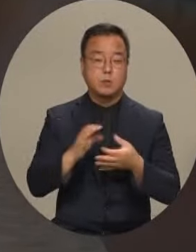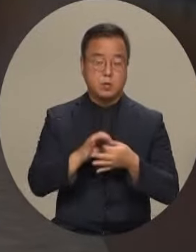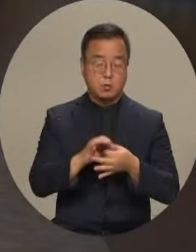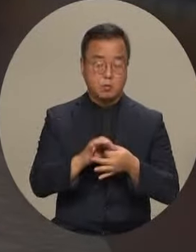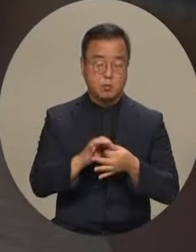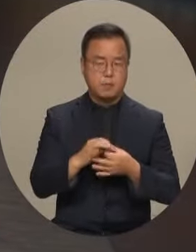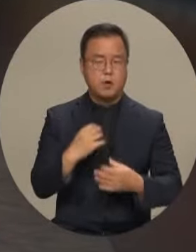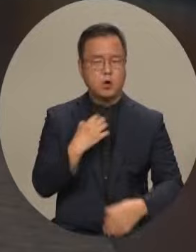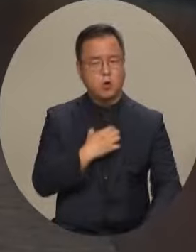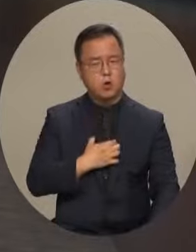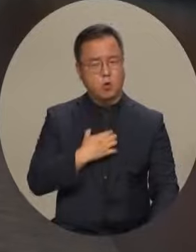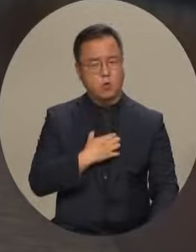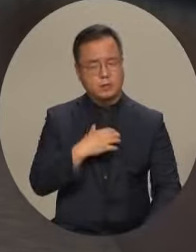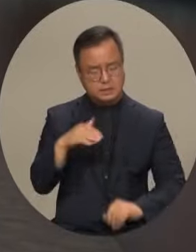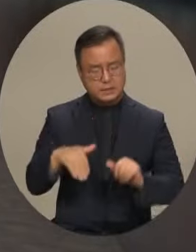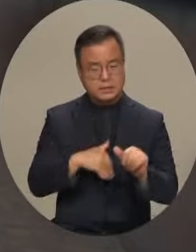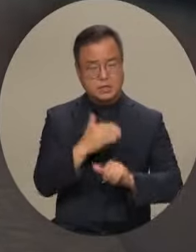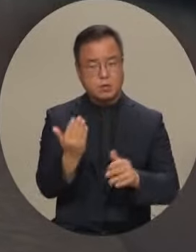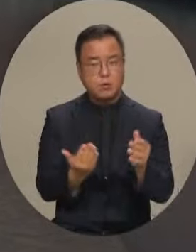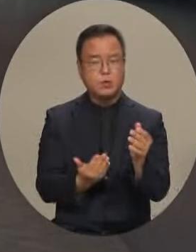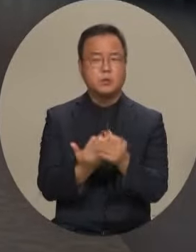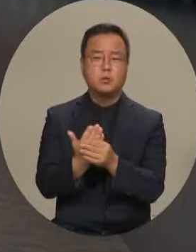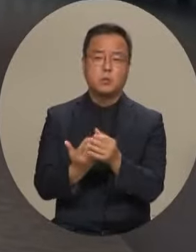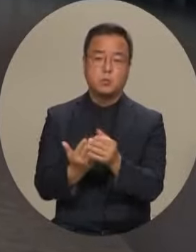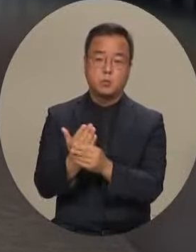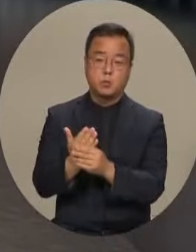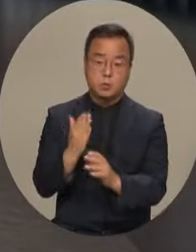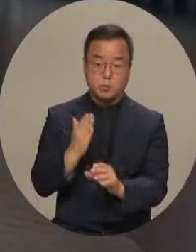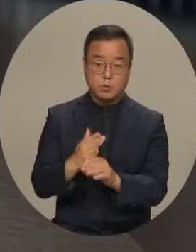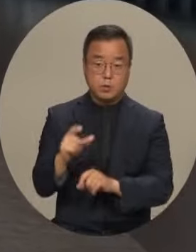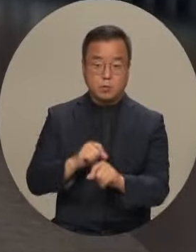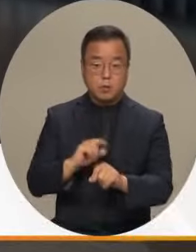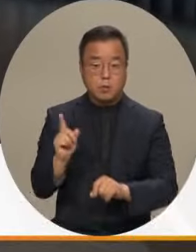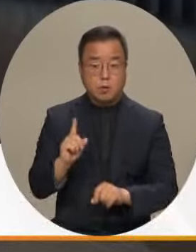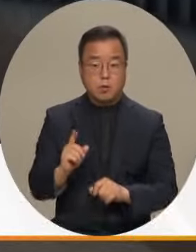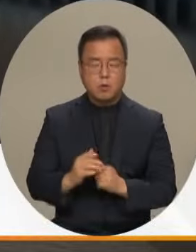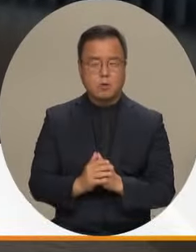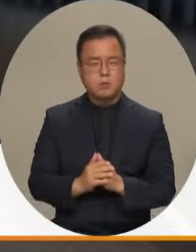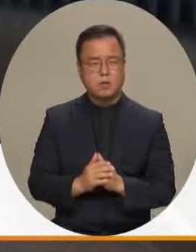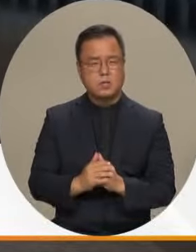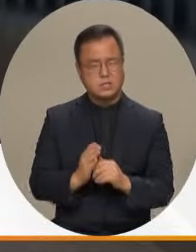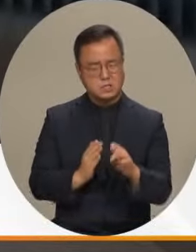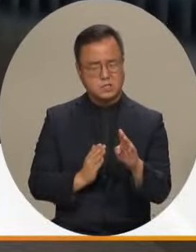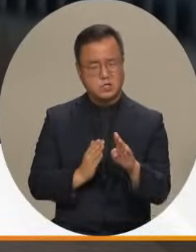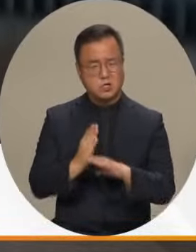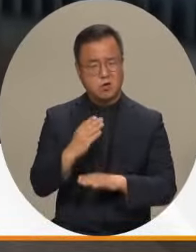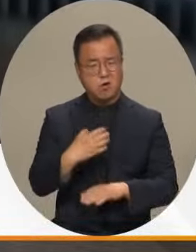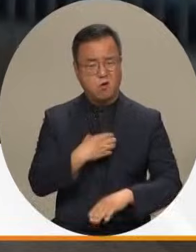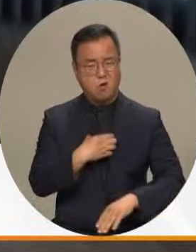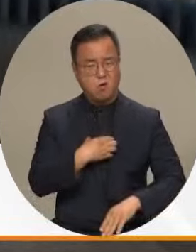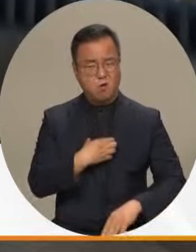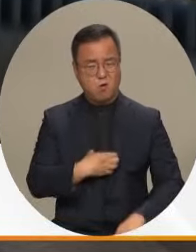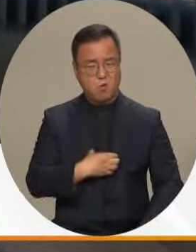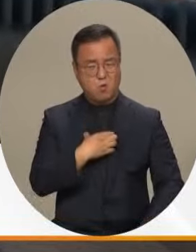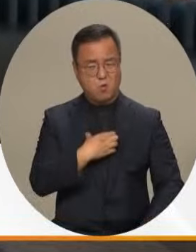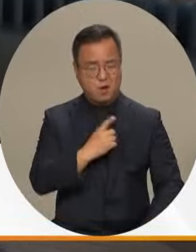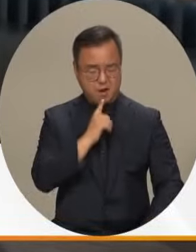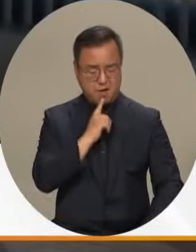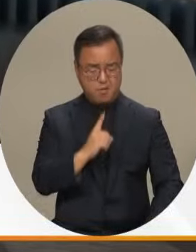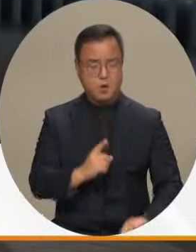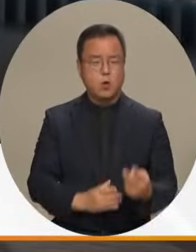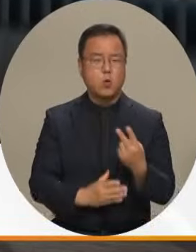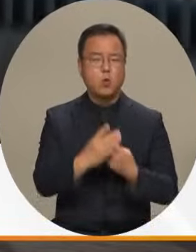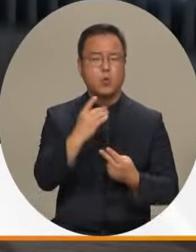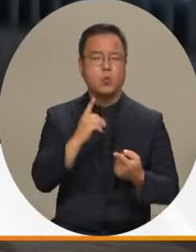걱정스러운 상황들이 많이 전개가 되고 있습니다. 특히 무분별한 혐오 표현 그리고 통합교육 자체에 대한 비난도